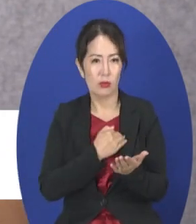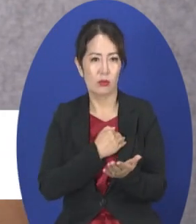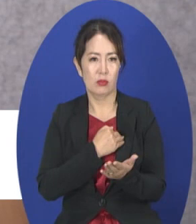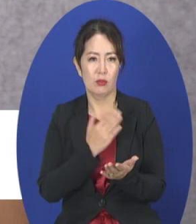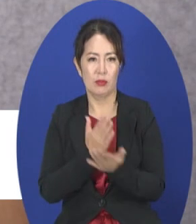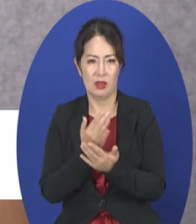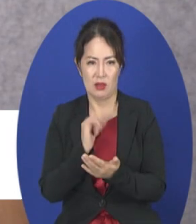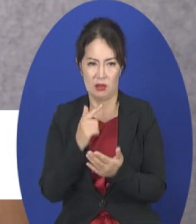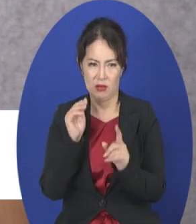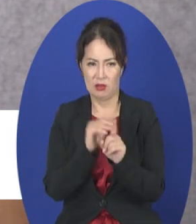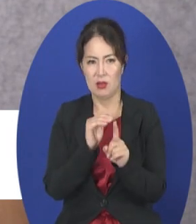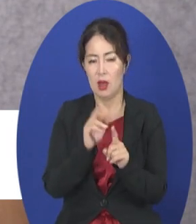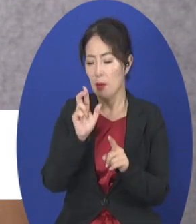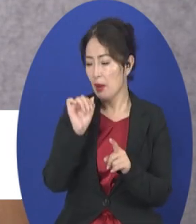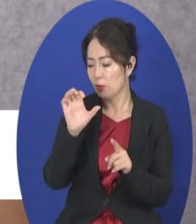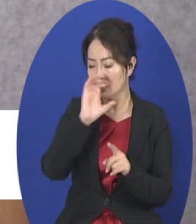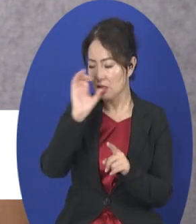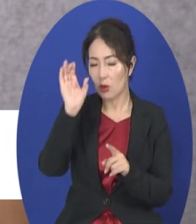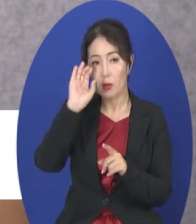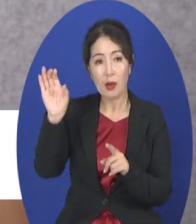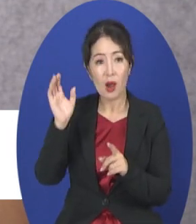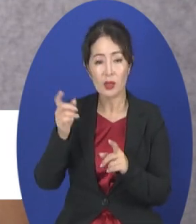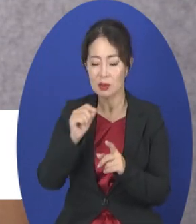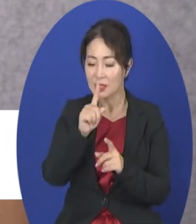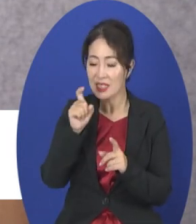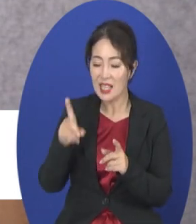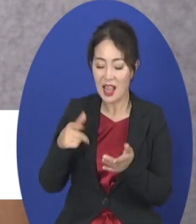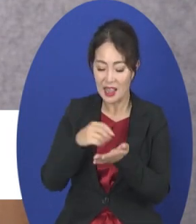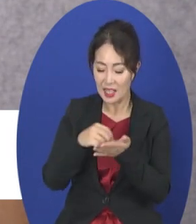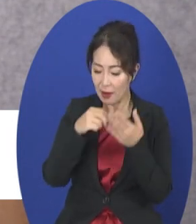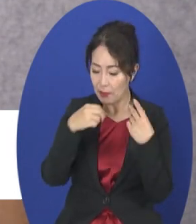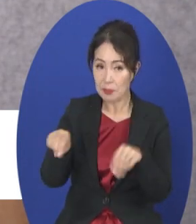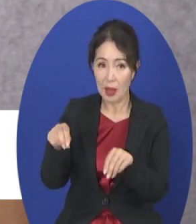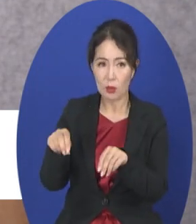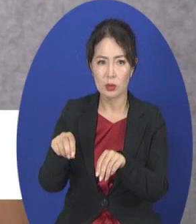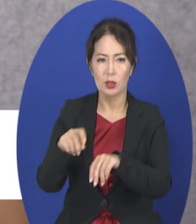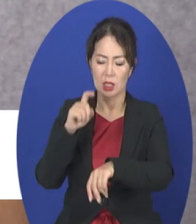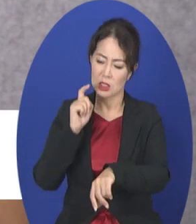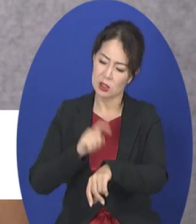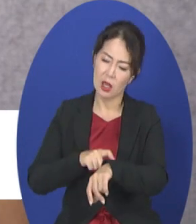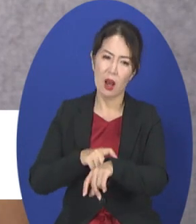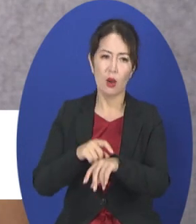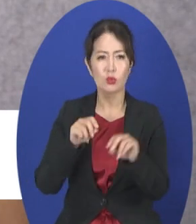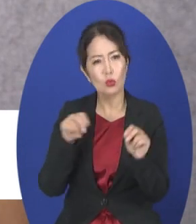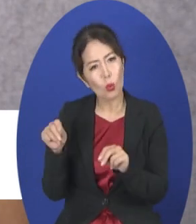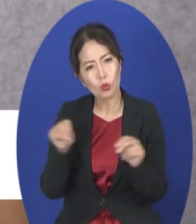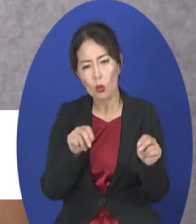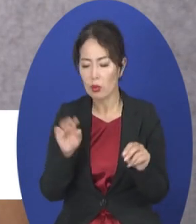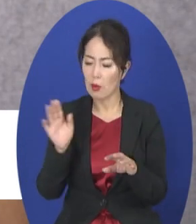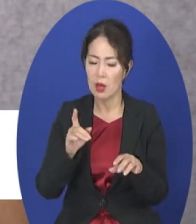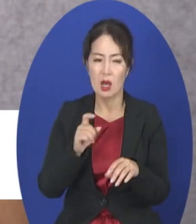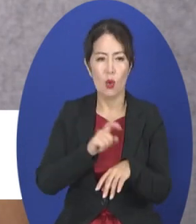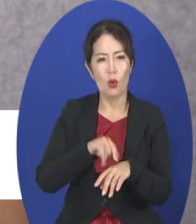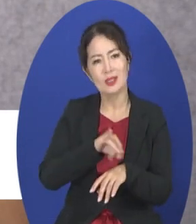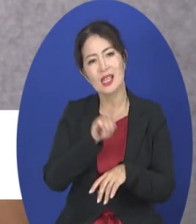За банк бас санхүүгийн байгууллагуудын тухайд бол зээлийн гэрээний хугацаага сунгасан үсгээс үл хамааран нөгөө хугацаа өтерсэн зээлийн